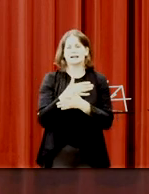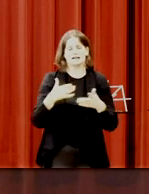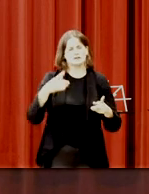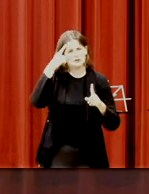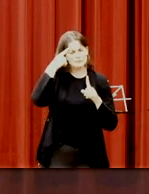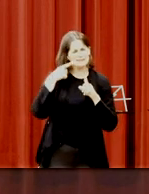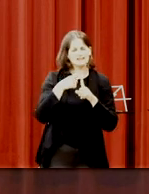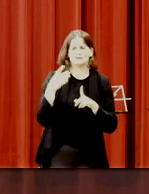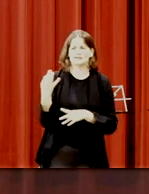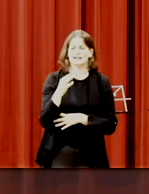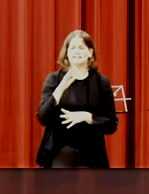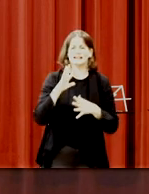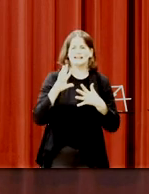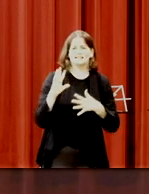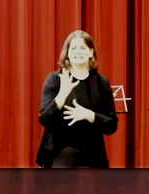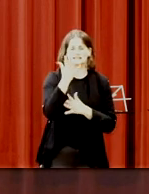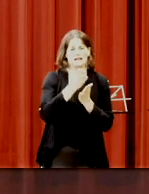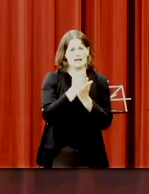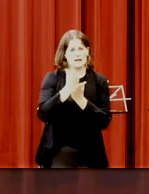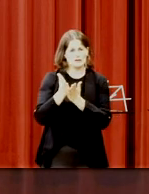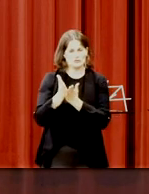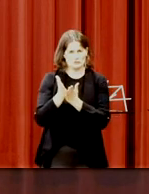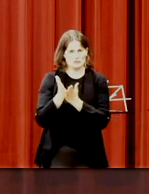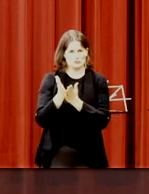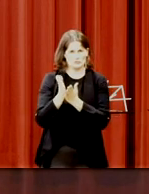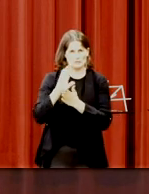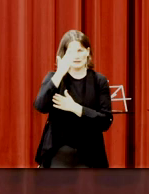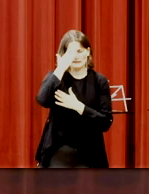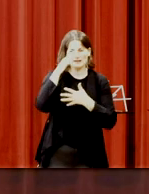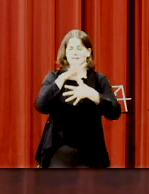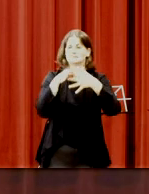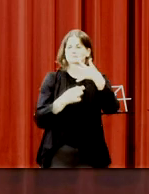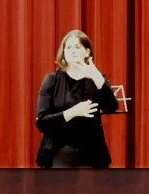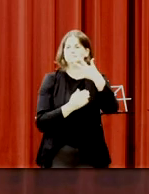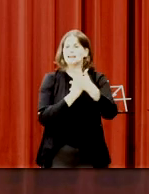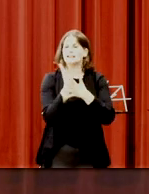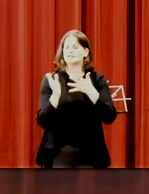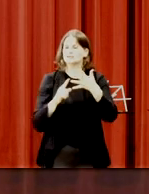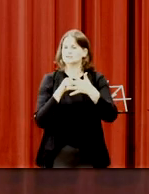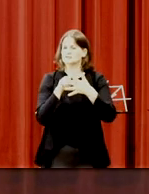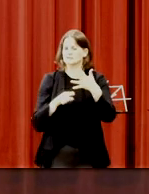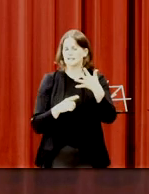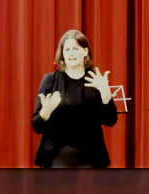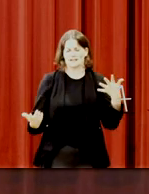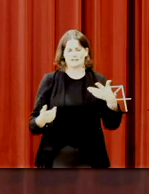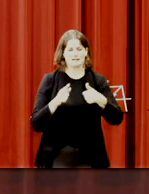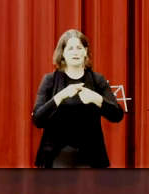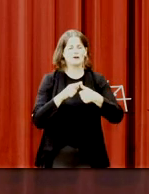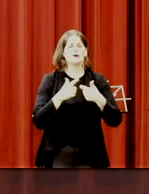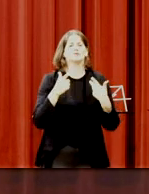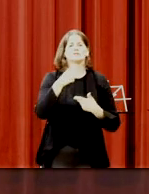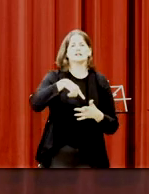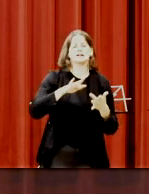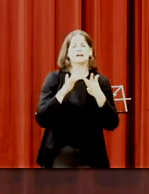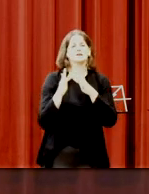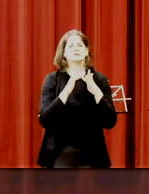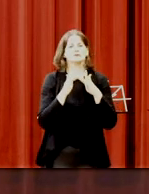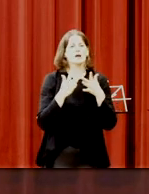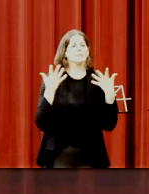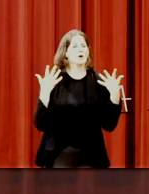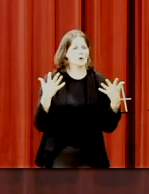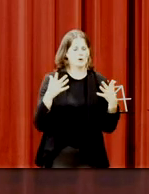com ens relacionem i actuem amb les institucions, des del Consell Social i, naturalment, del Consell Social vol dir des de la